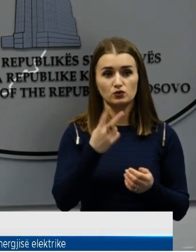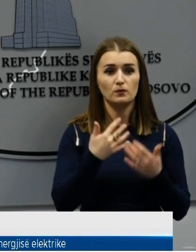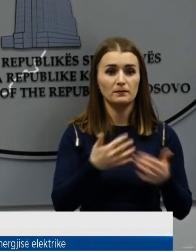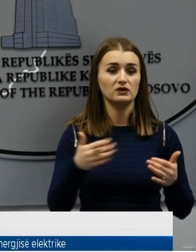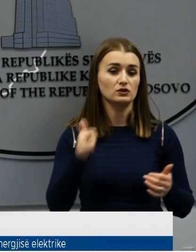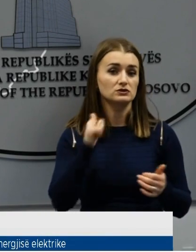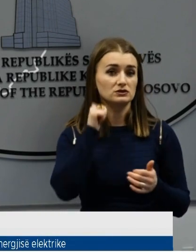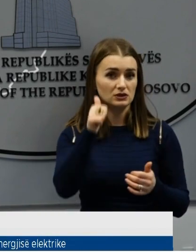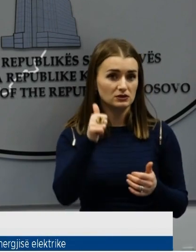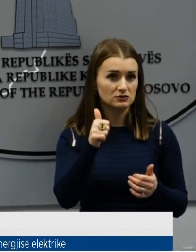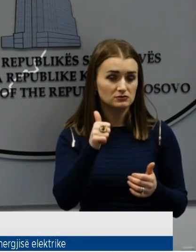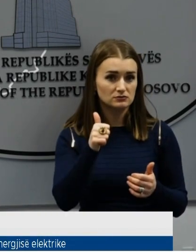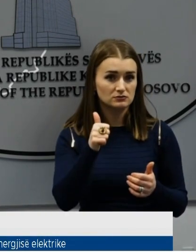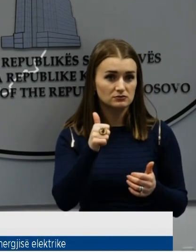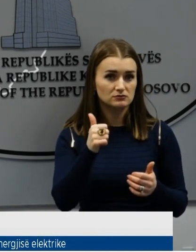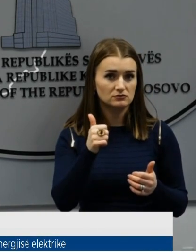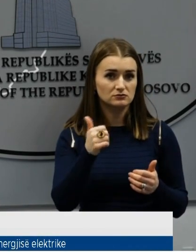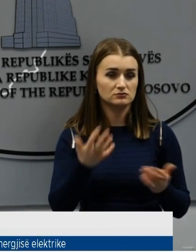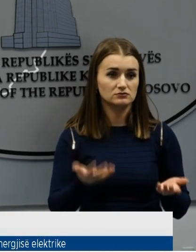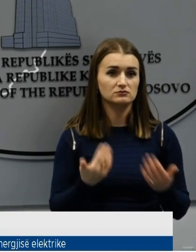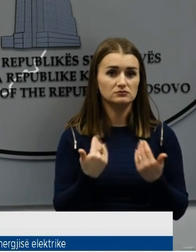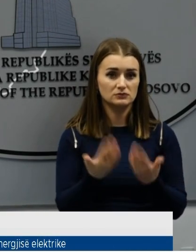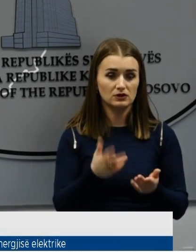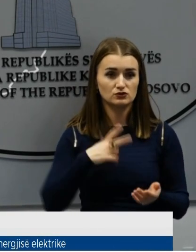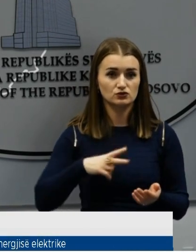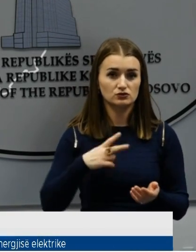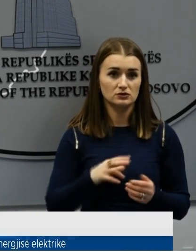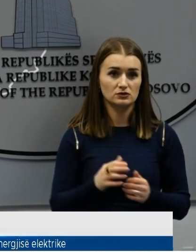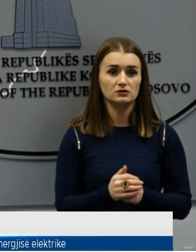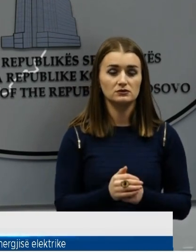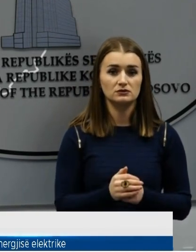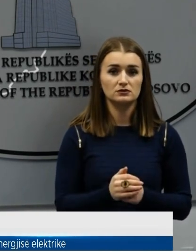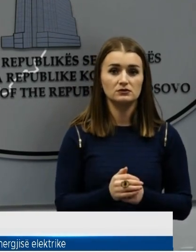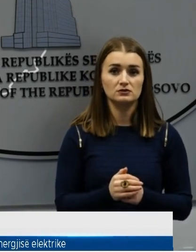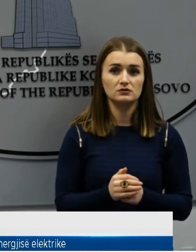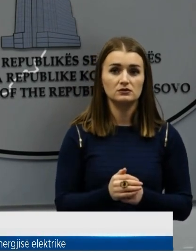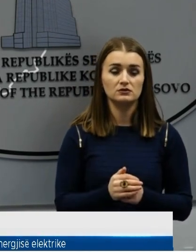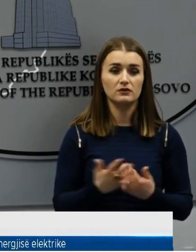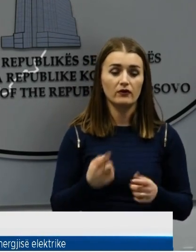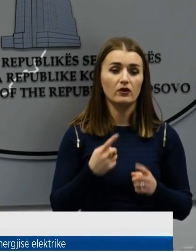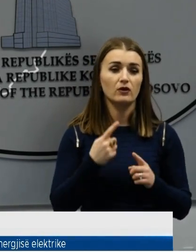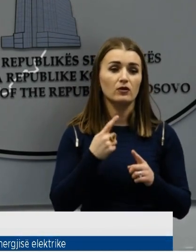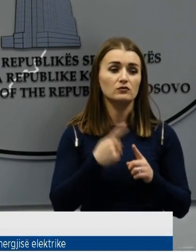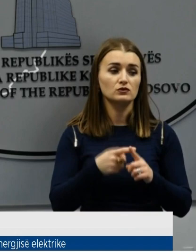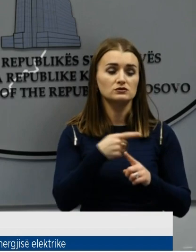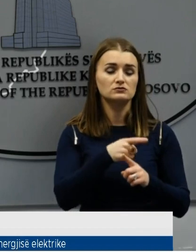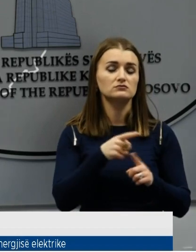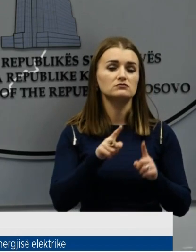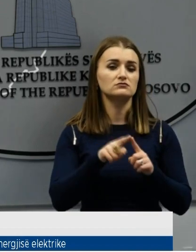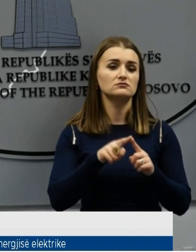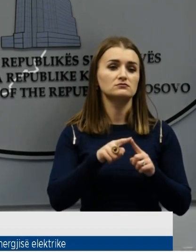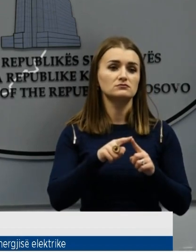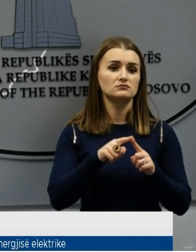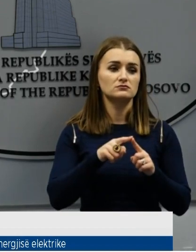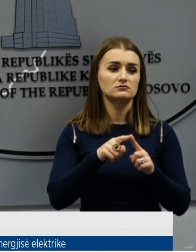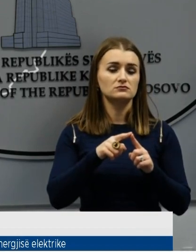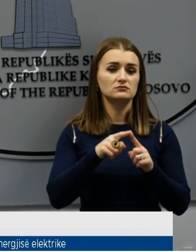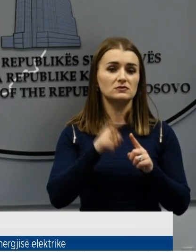pjesën e subvencionit. Mirë po, të gjitha këto janë vlerësime të përafërta, duke qenë se